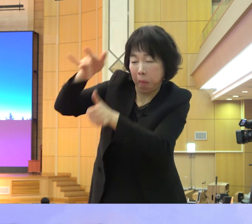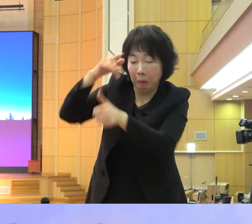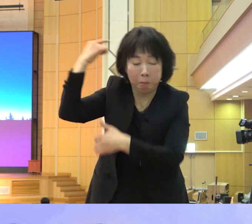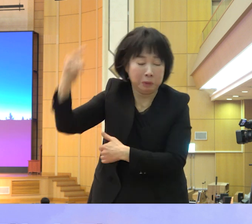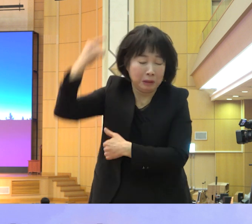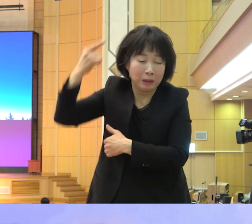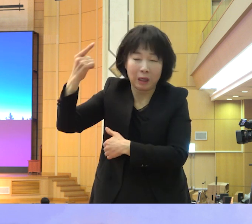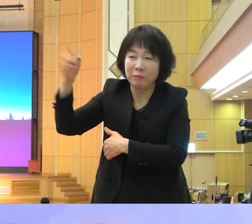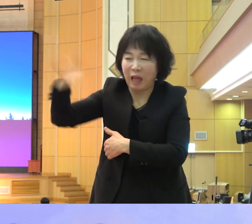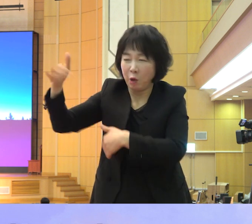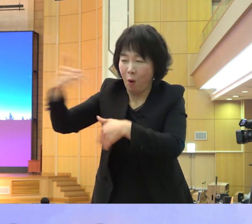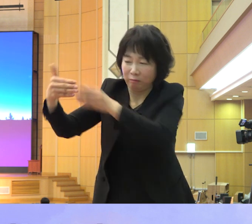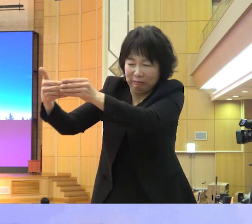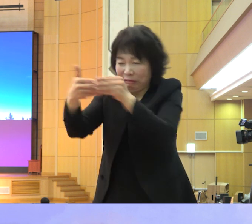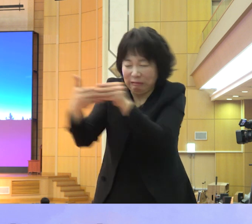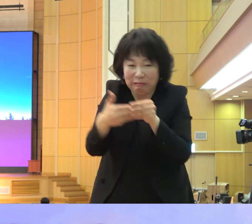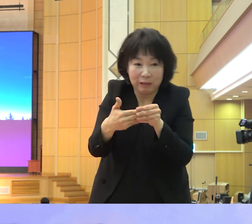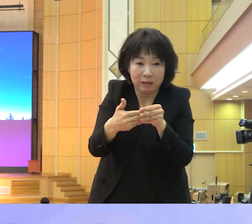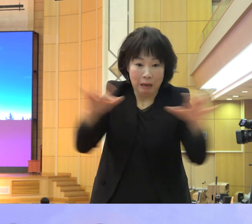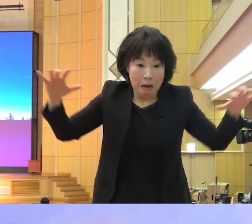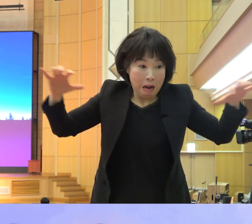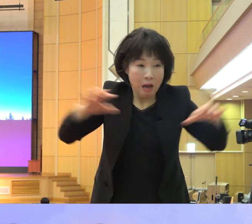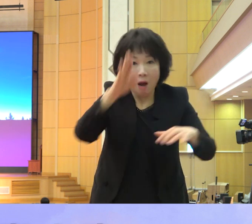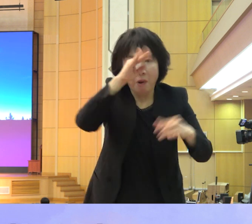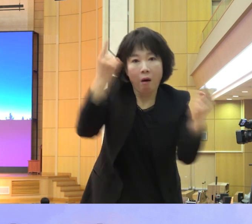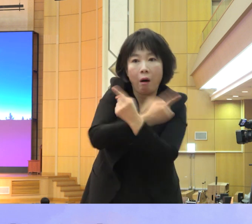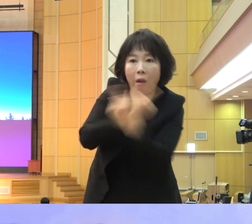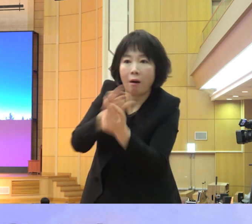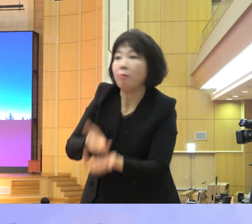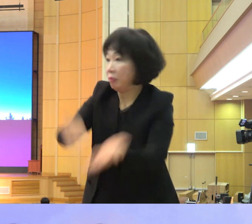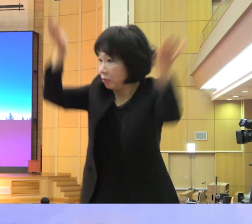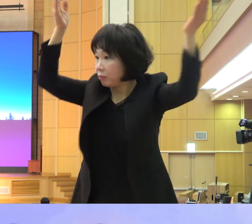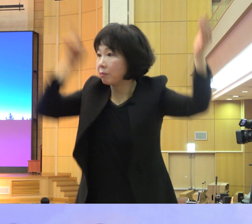와서 다 나음을 얻으니라.